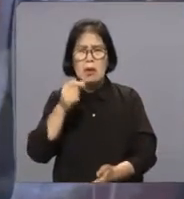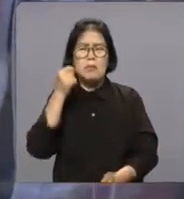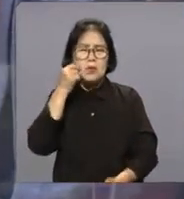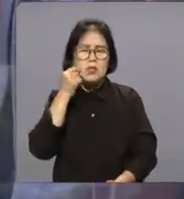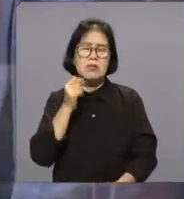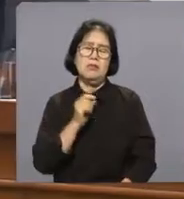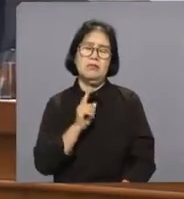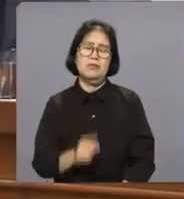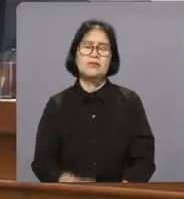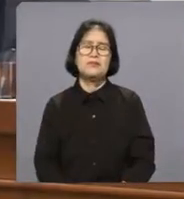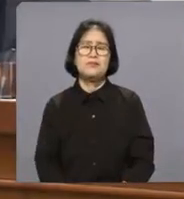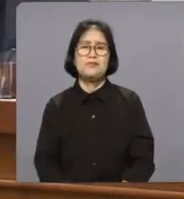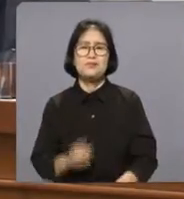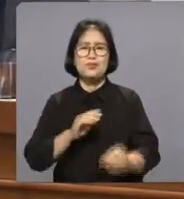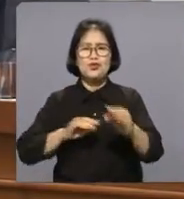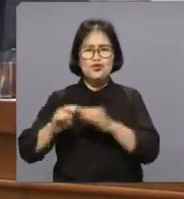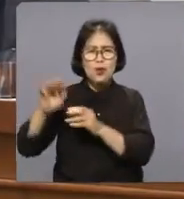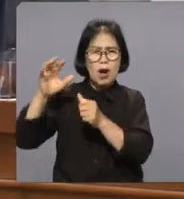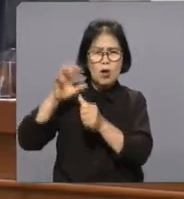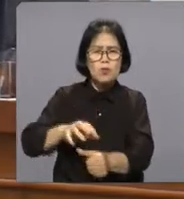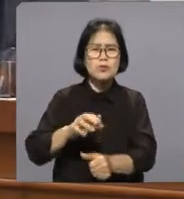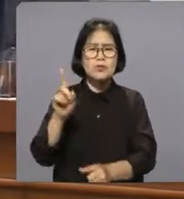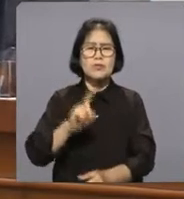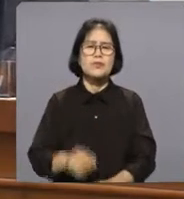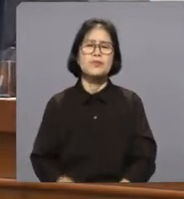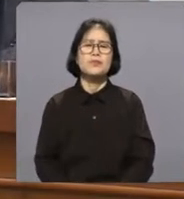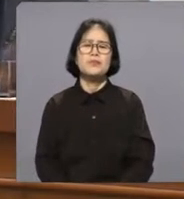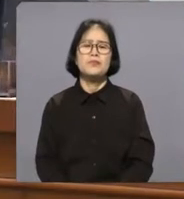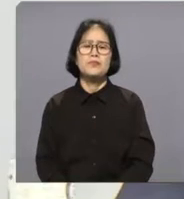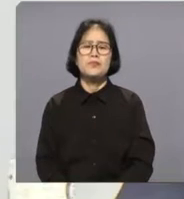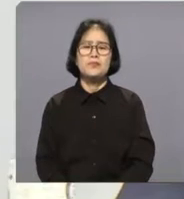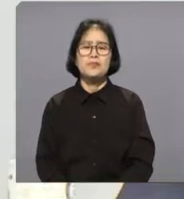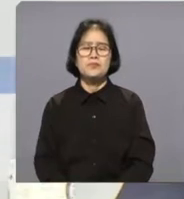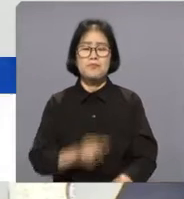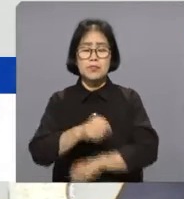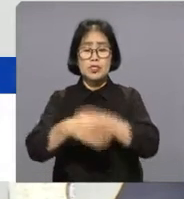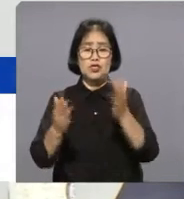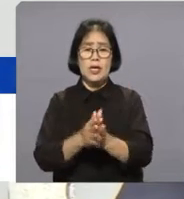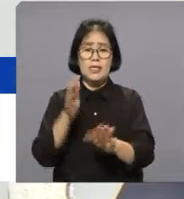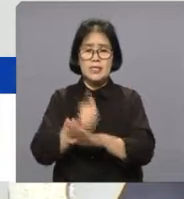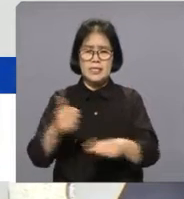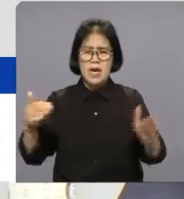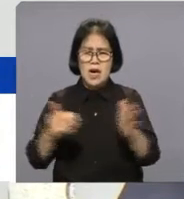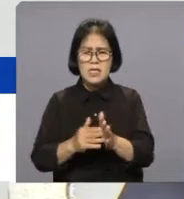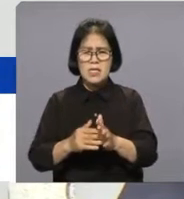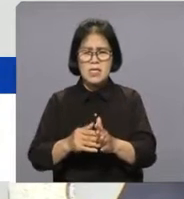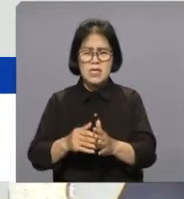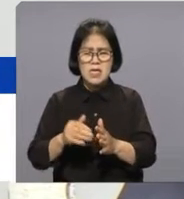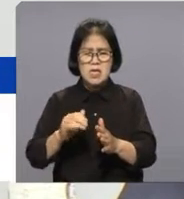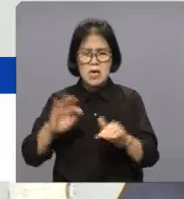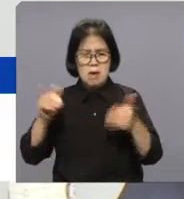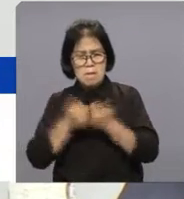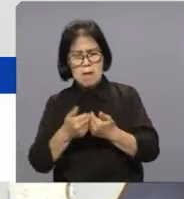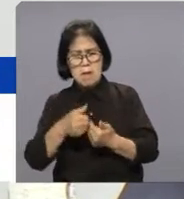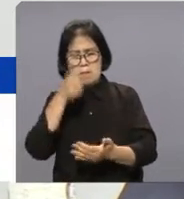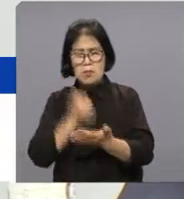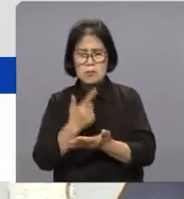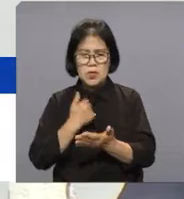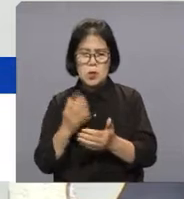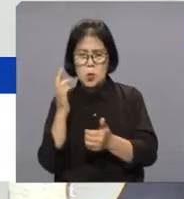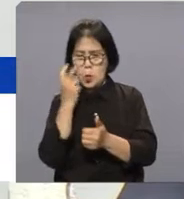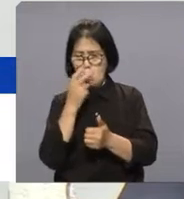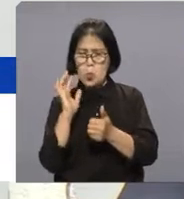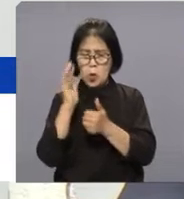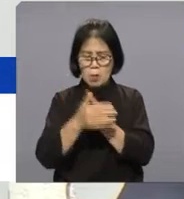했습니다. 추가 공세도 예고했습니다. 민주당이 끝까지 반인륜 범죄를 옹호한다면